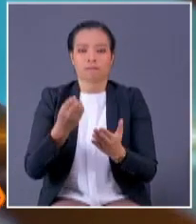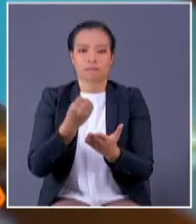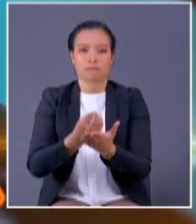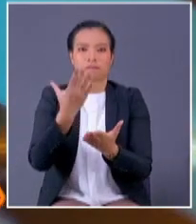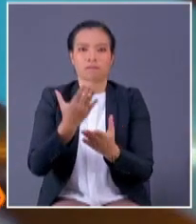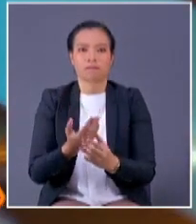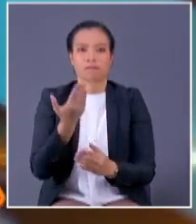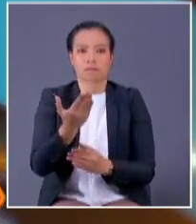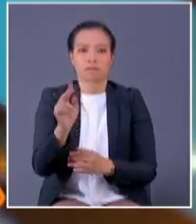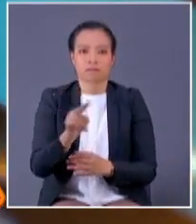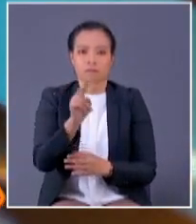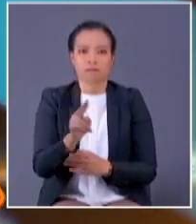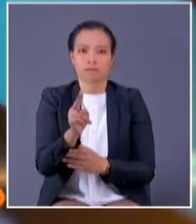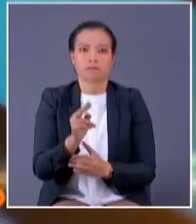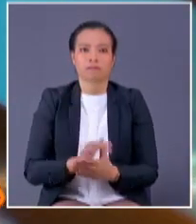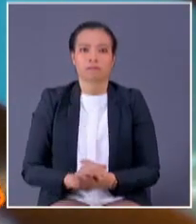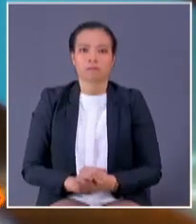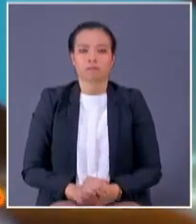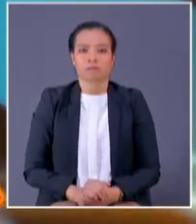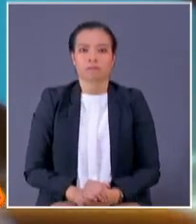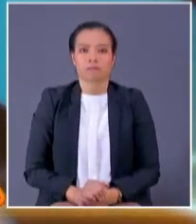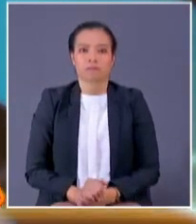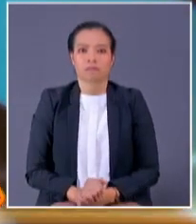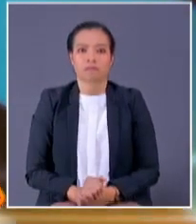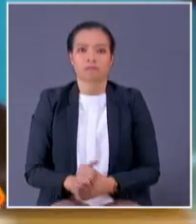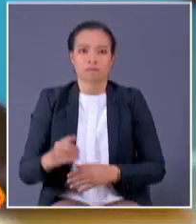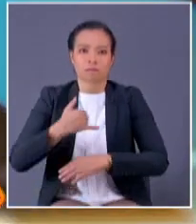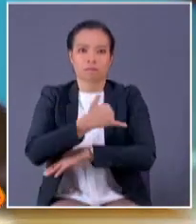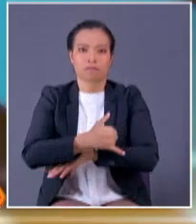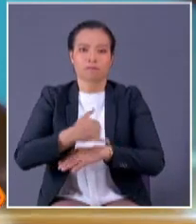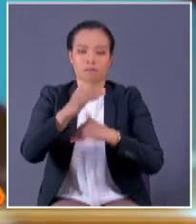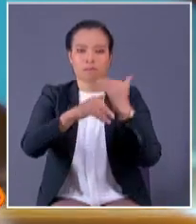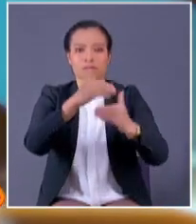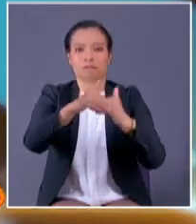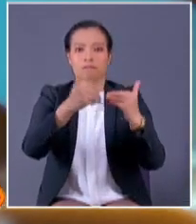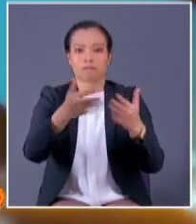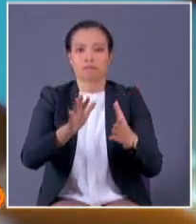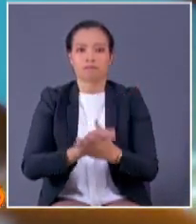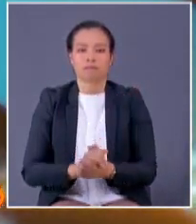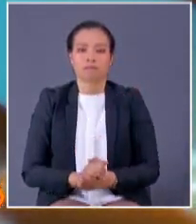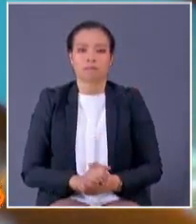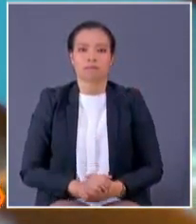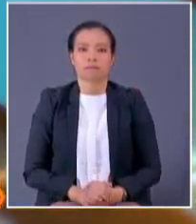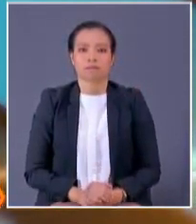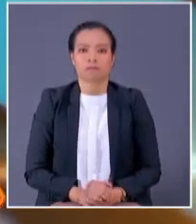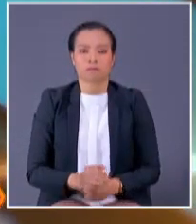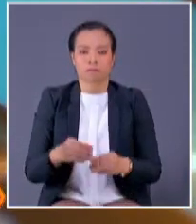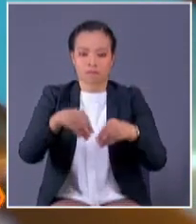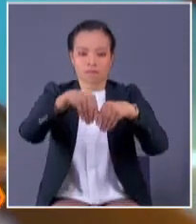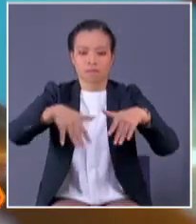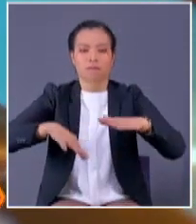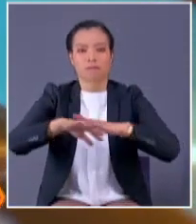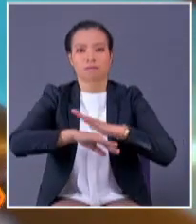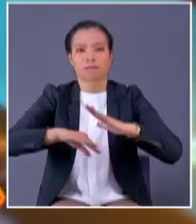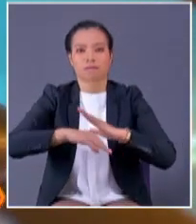โดยมากเนี่ยเขาจะใช้กันอยู่ในอารยประเทศที่ค่อนข้างที่จะเจริญแล้ว ครับ คือผมเรียนเลยฮะโครงสร้างพื้นฐาน